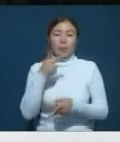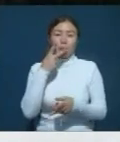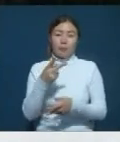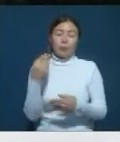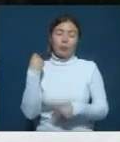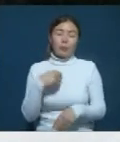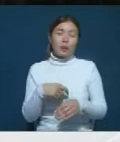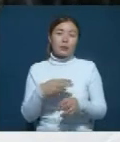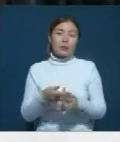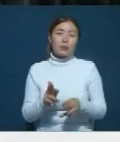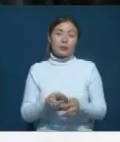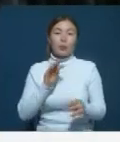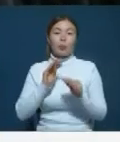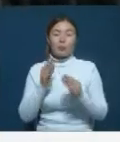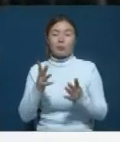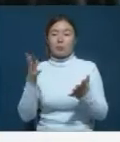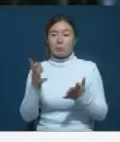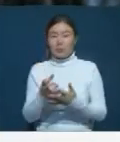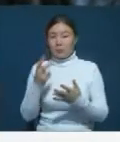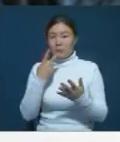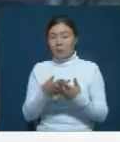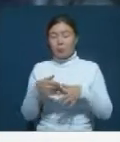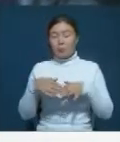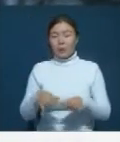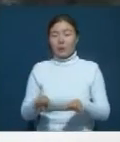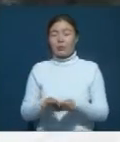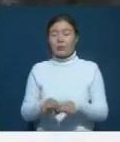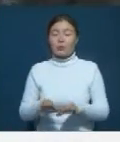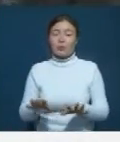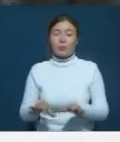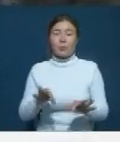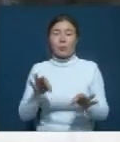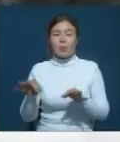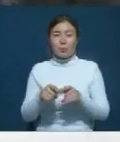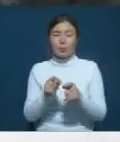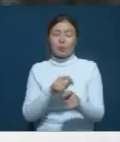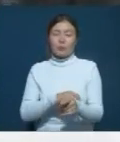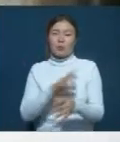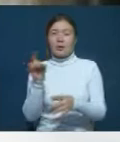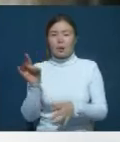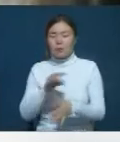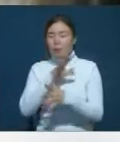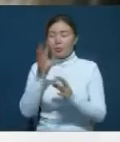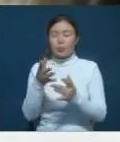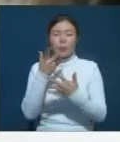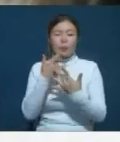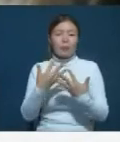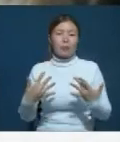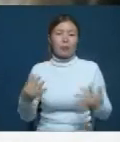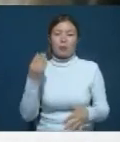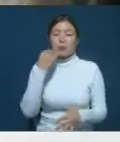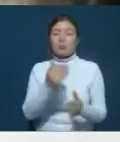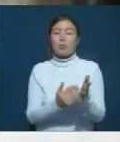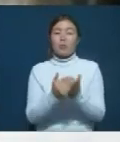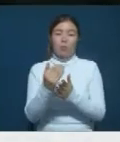шіберек демекші, бұл сән қойлар үшін таптырмас мүмкіндік. Мұнда ішіктердің өлшемі мен үлгісі сан алуан, сапасы жоғары.